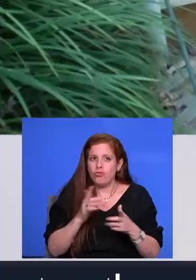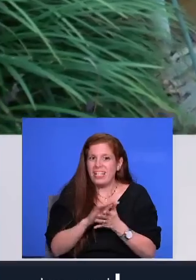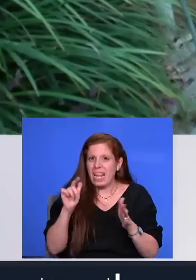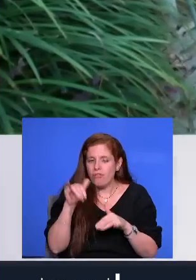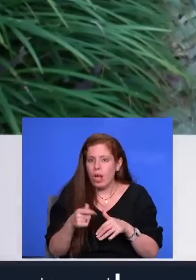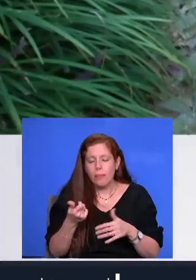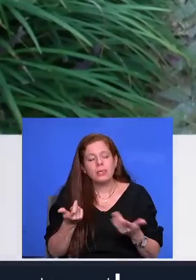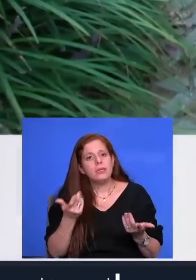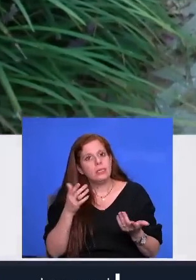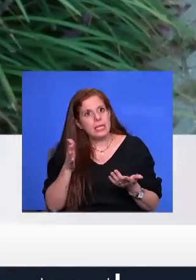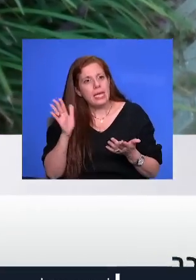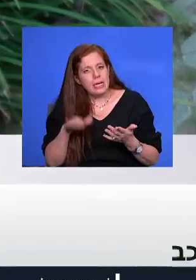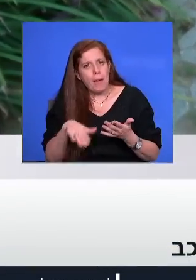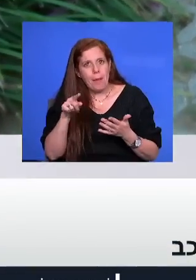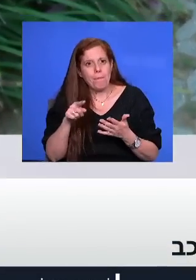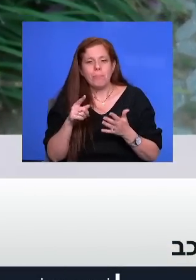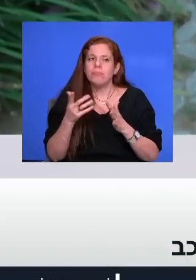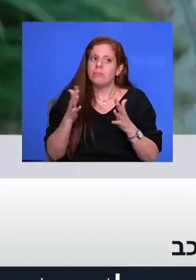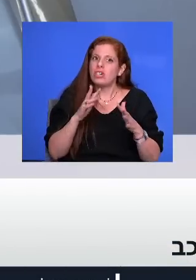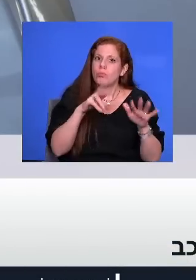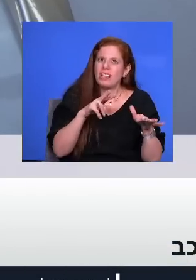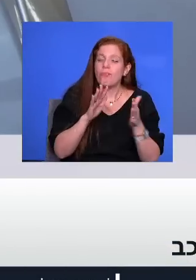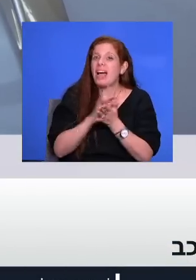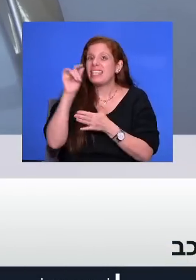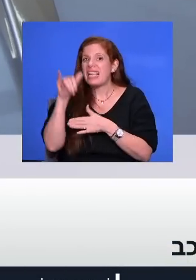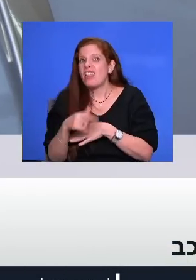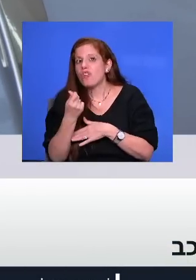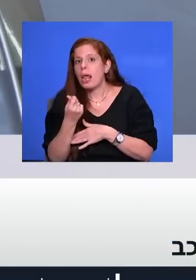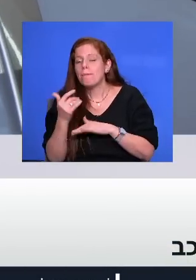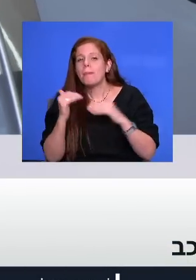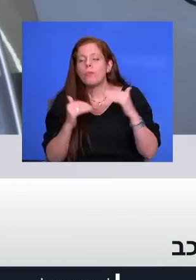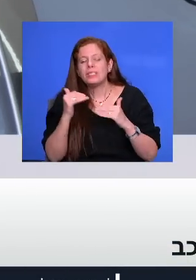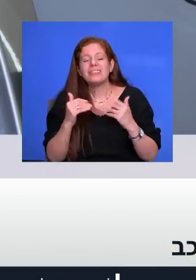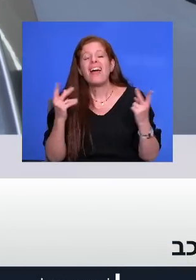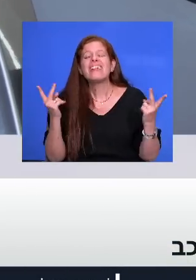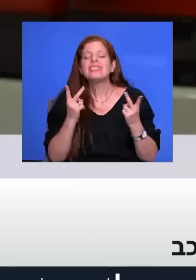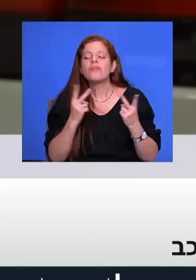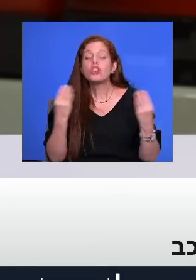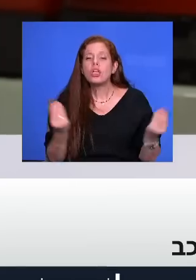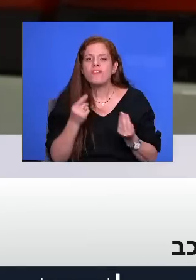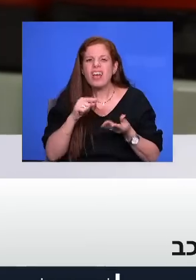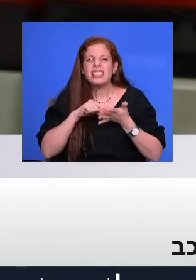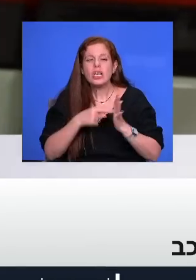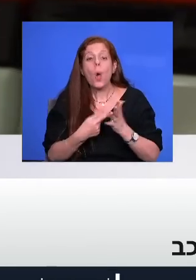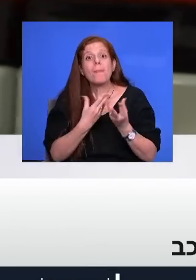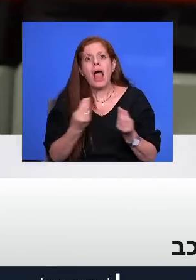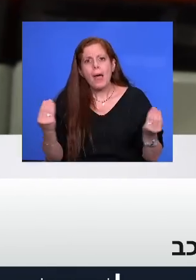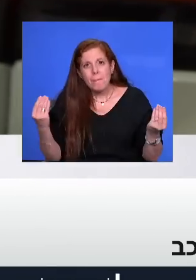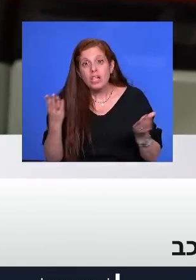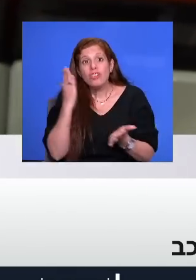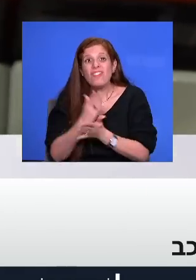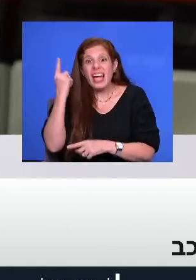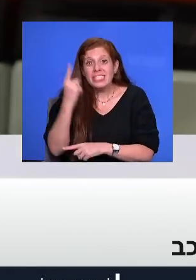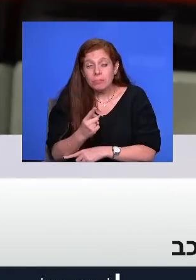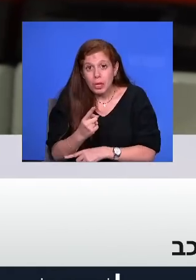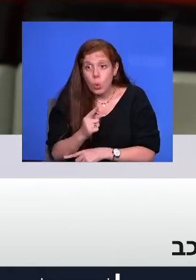הם בסדר גודל של בין 8,000 ל-11,000 שקלים בממוצע. אין ספק שהדבר הזה מיכל יגרום לרבים מאוד שכבר הזמינו, לא רק